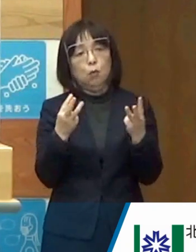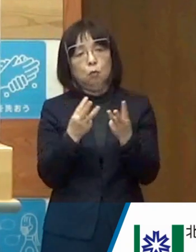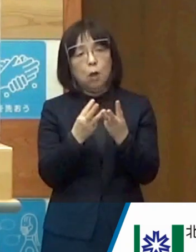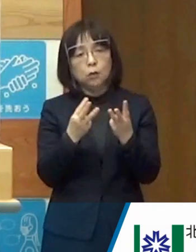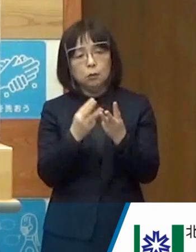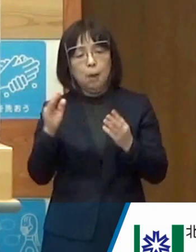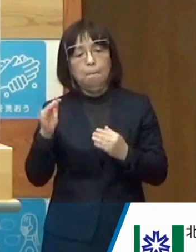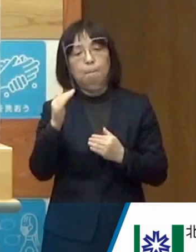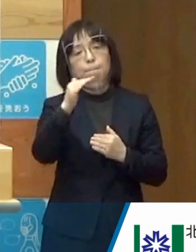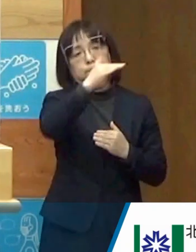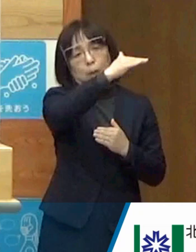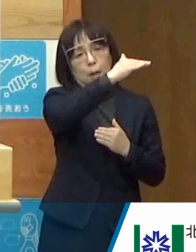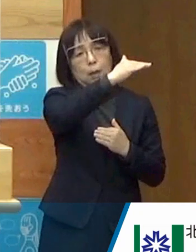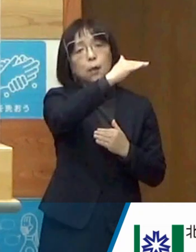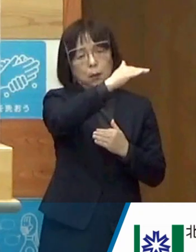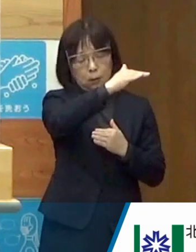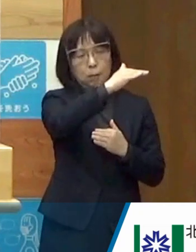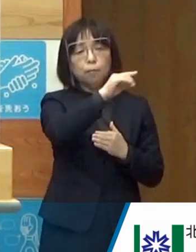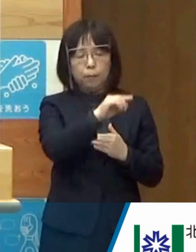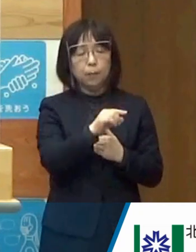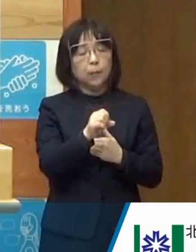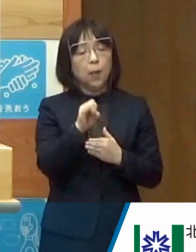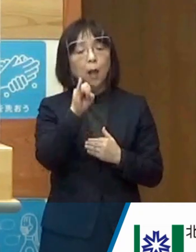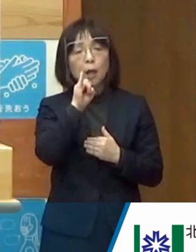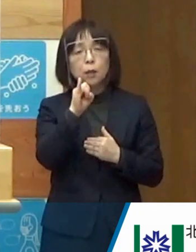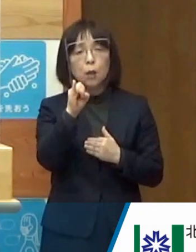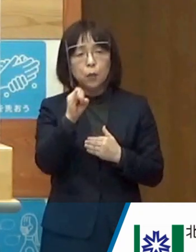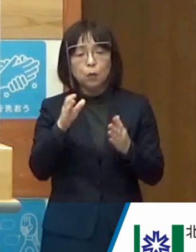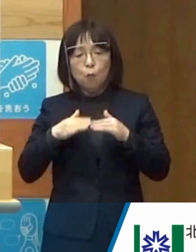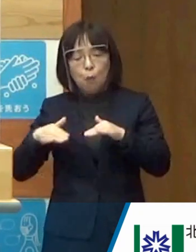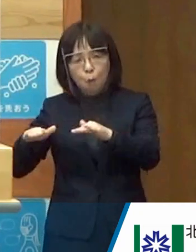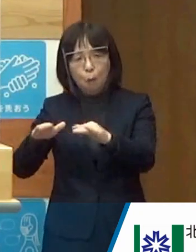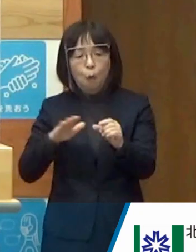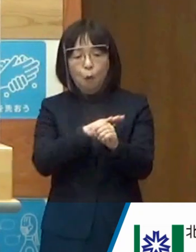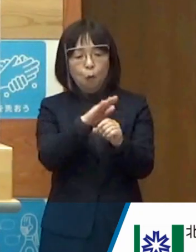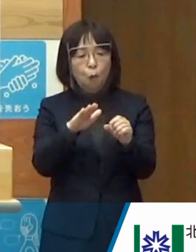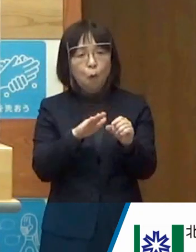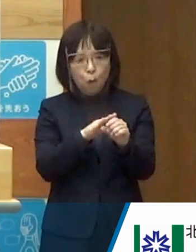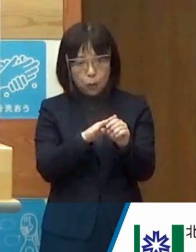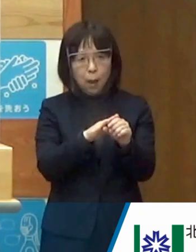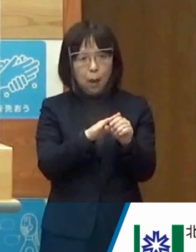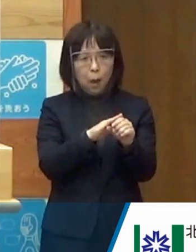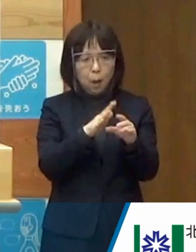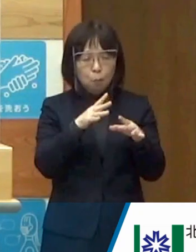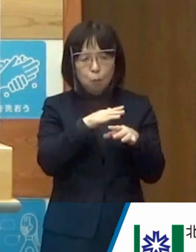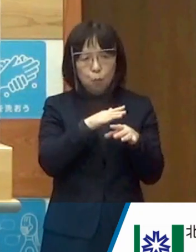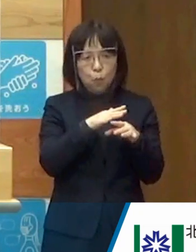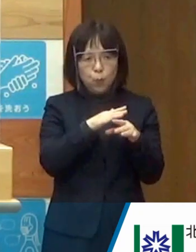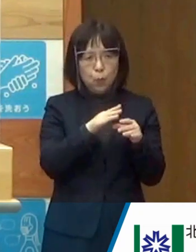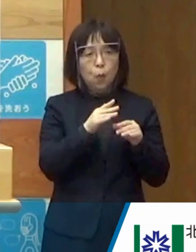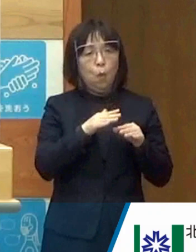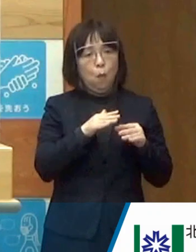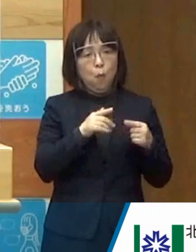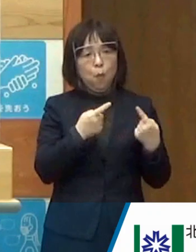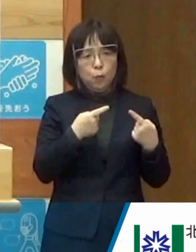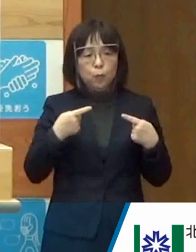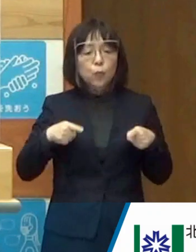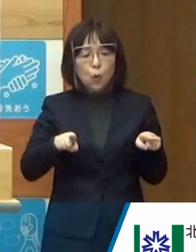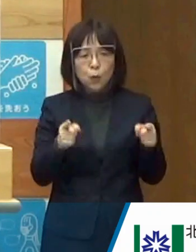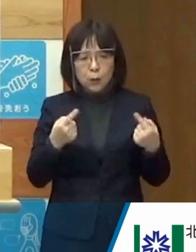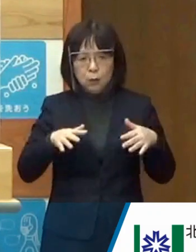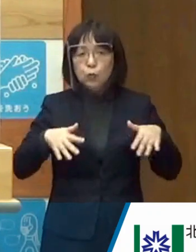季節性インフルエンザとの同時流行も懸念される状況にあります。道民の皆様